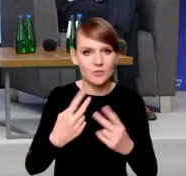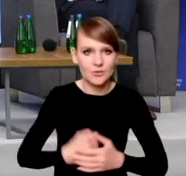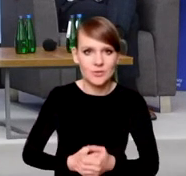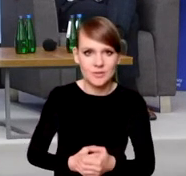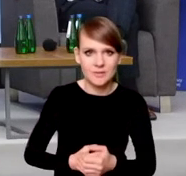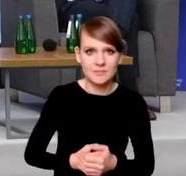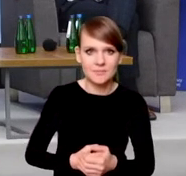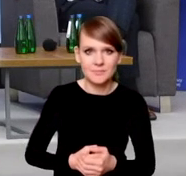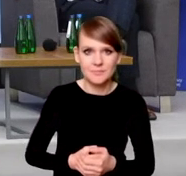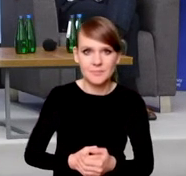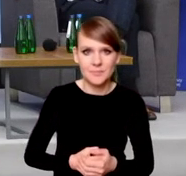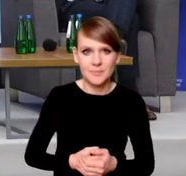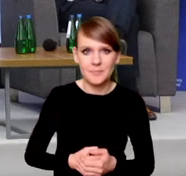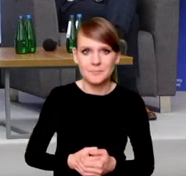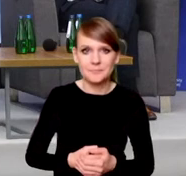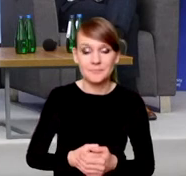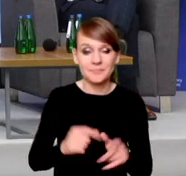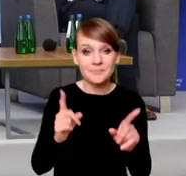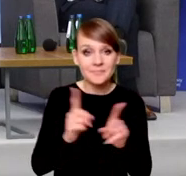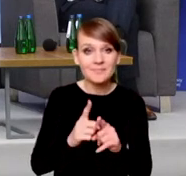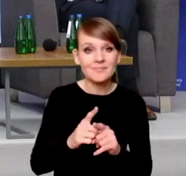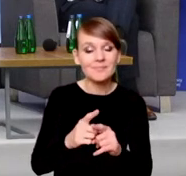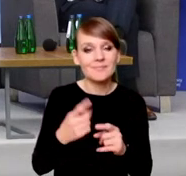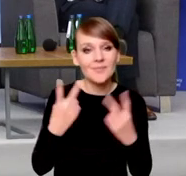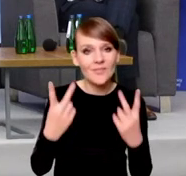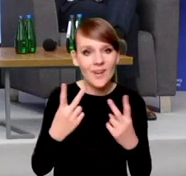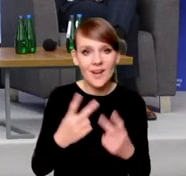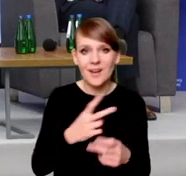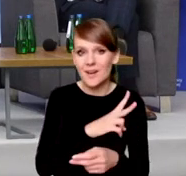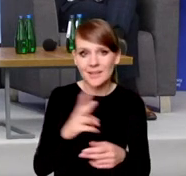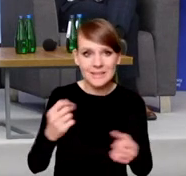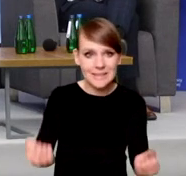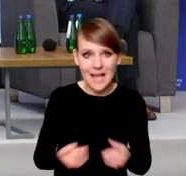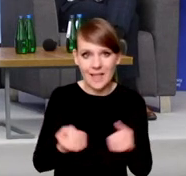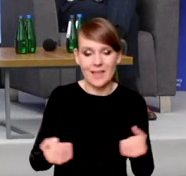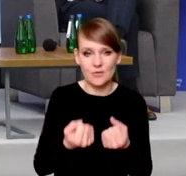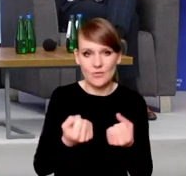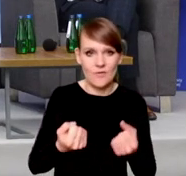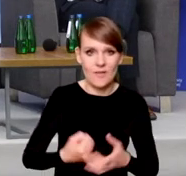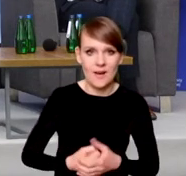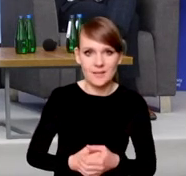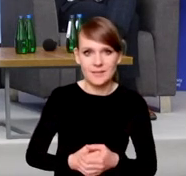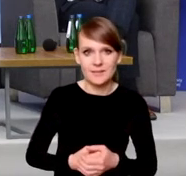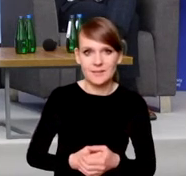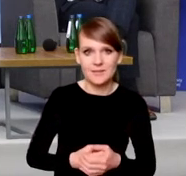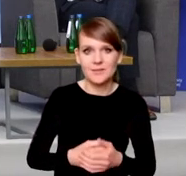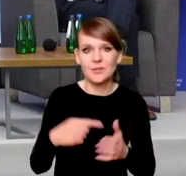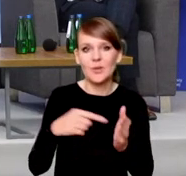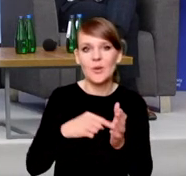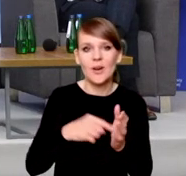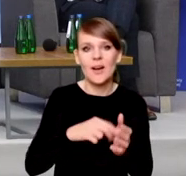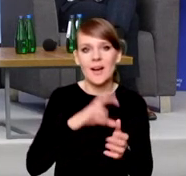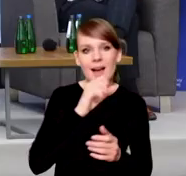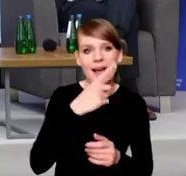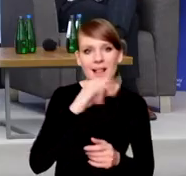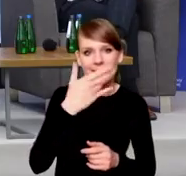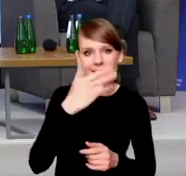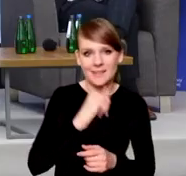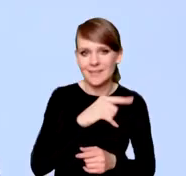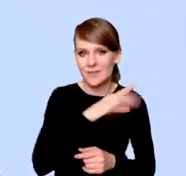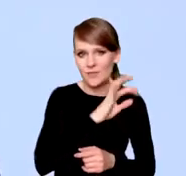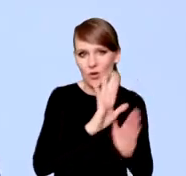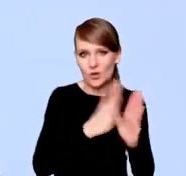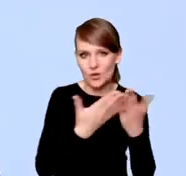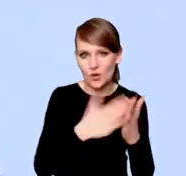budowanie zaangażowania. Zresztą to, co Cialdini pisał w książce, prawda, że to